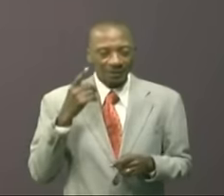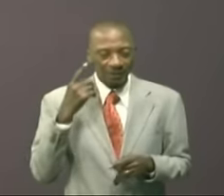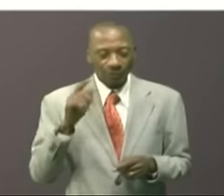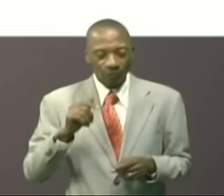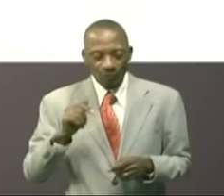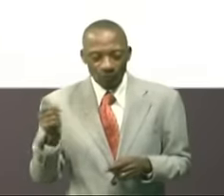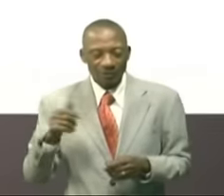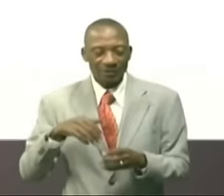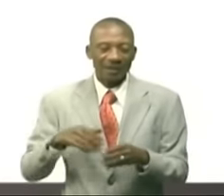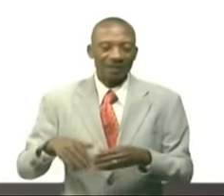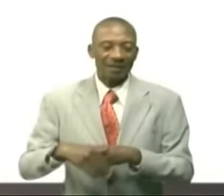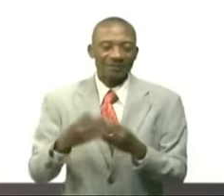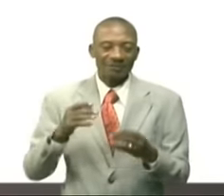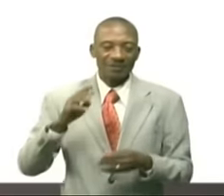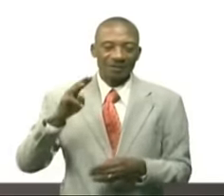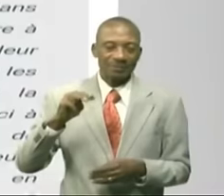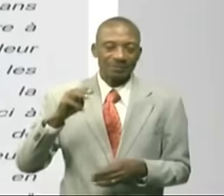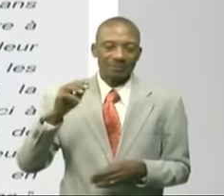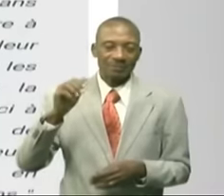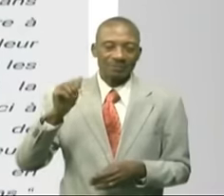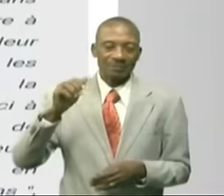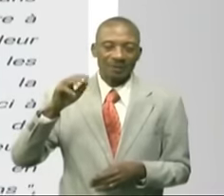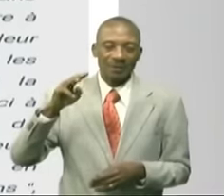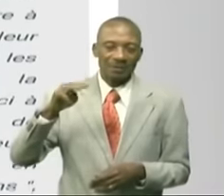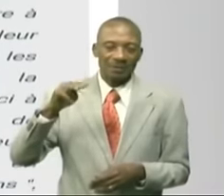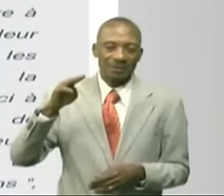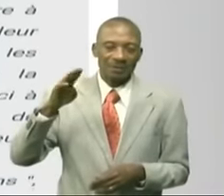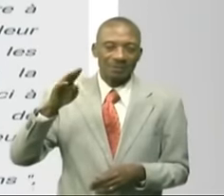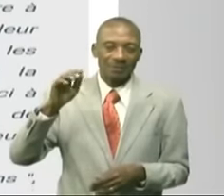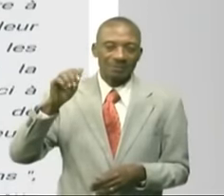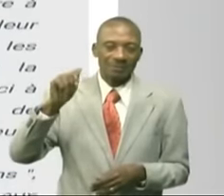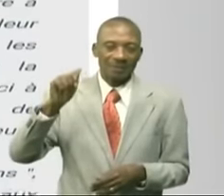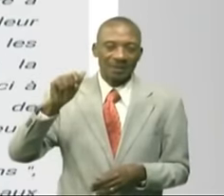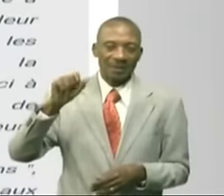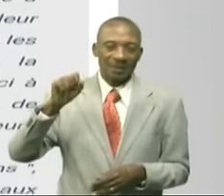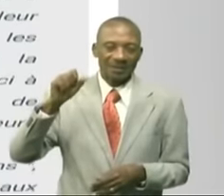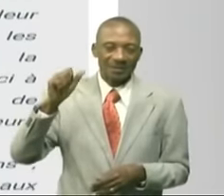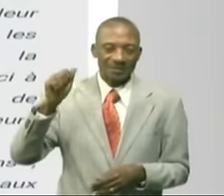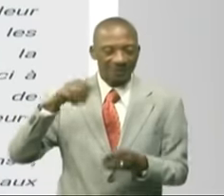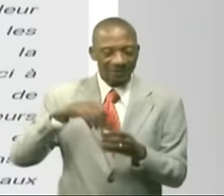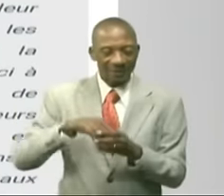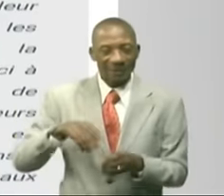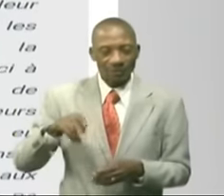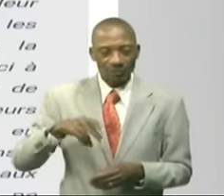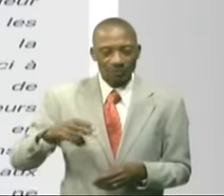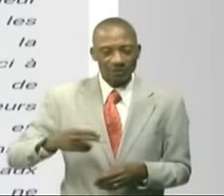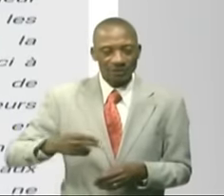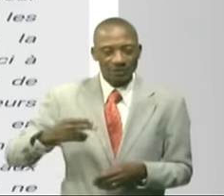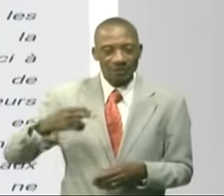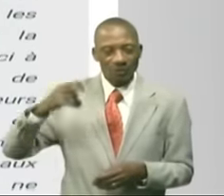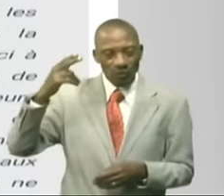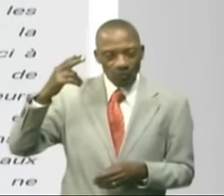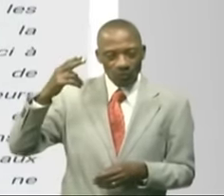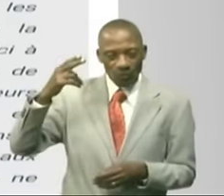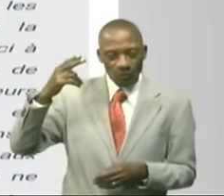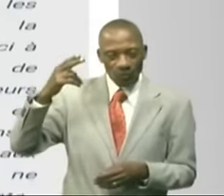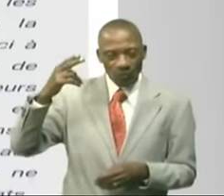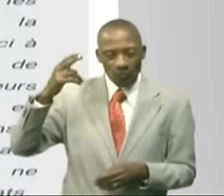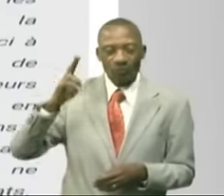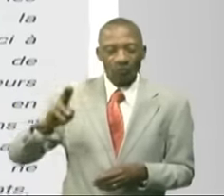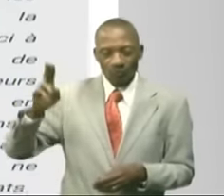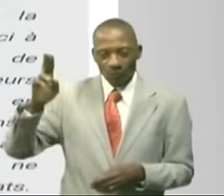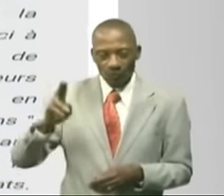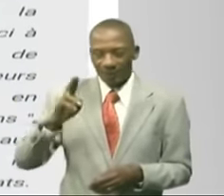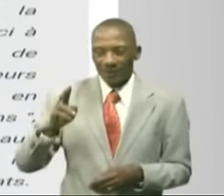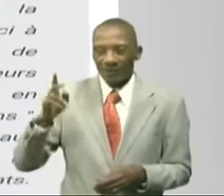Mambasa, rapporte actualité.cd. Au moins 9 grammes d'or et 400 000 francs congolais ont été emportés par des hommes